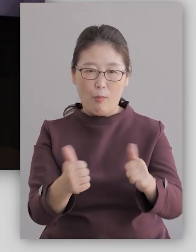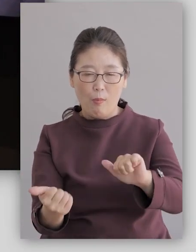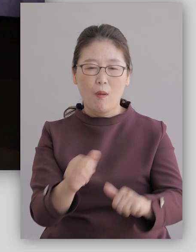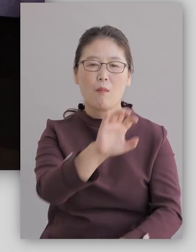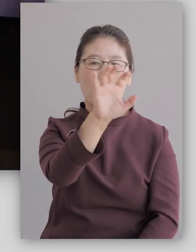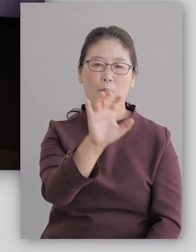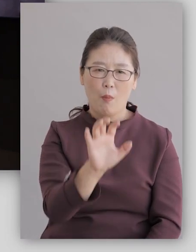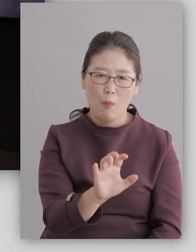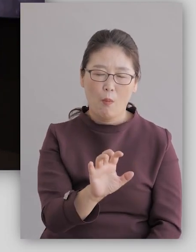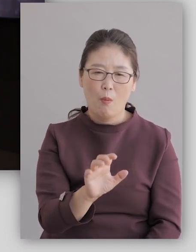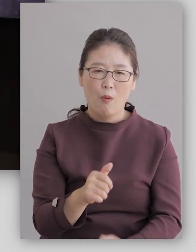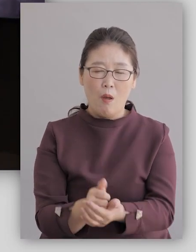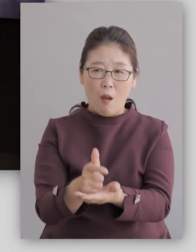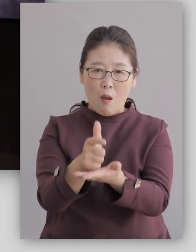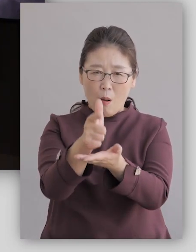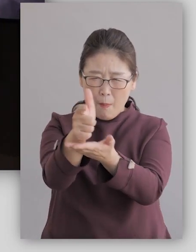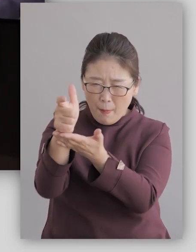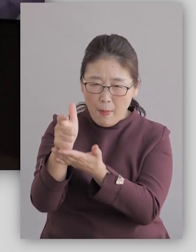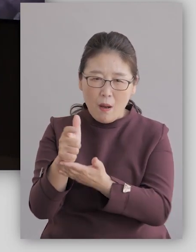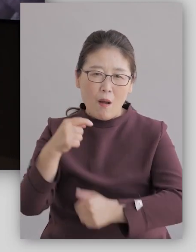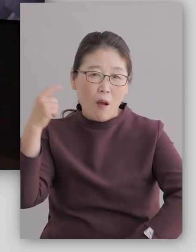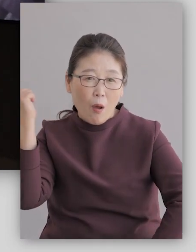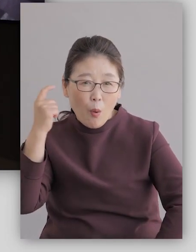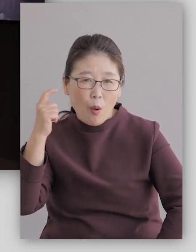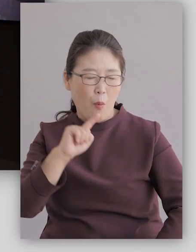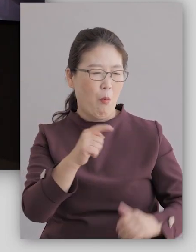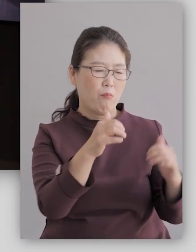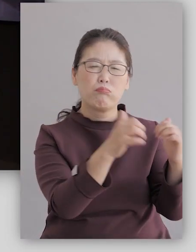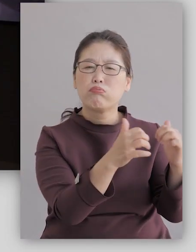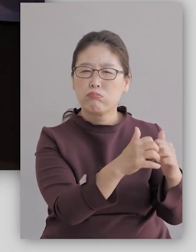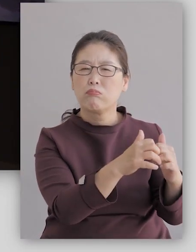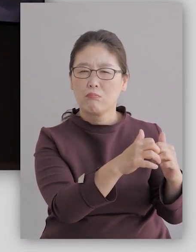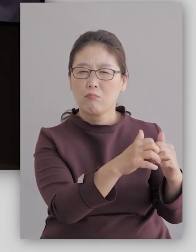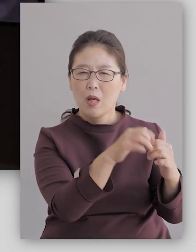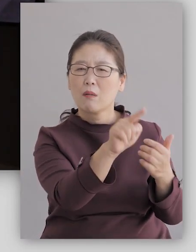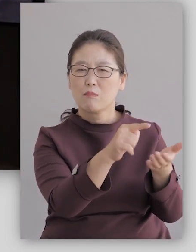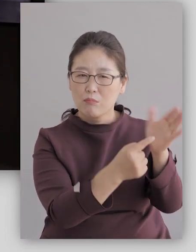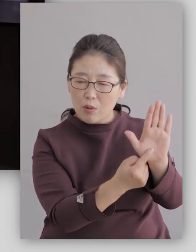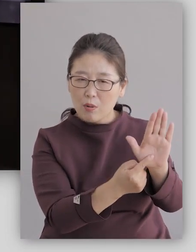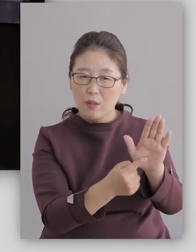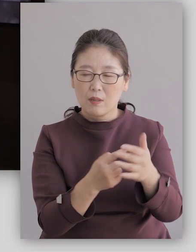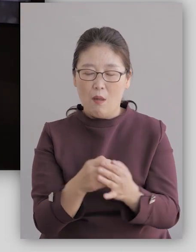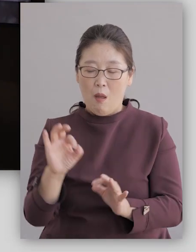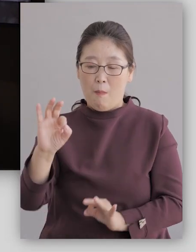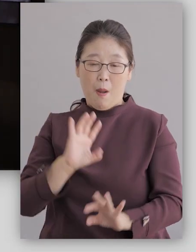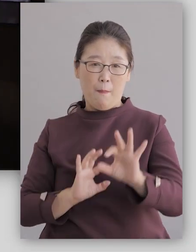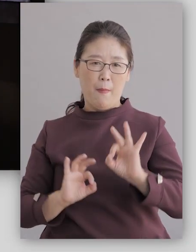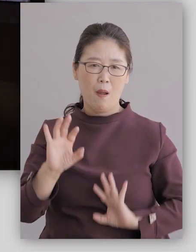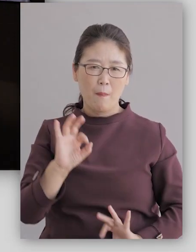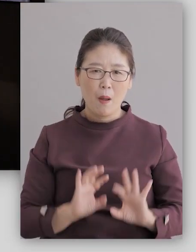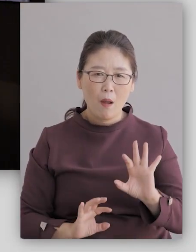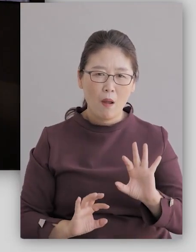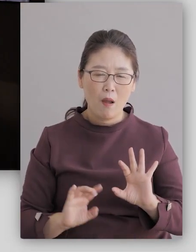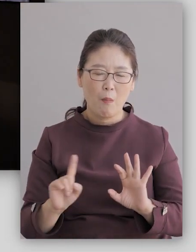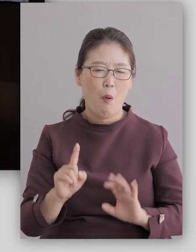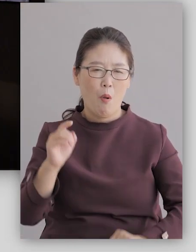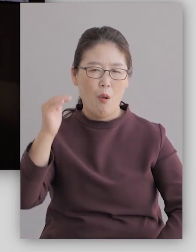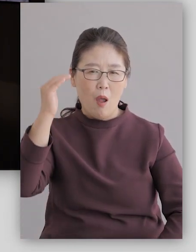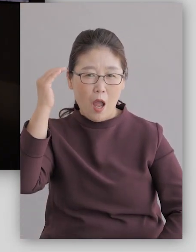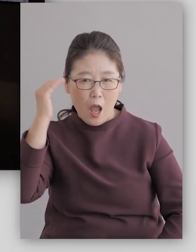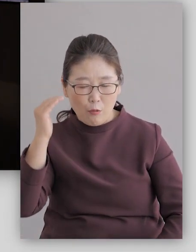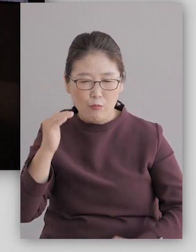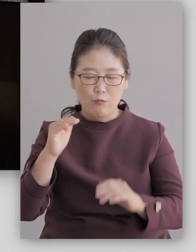됩니다. 총소리는 전쟁에 대한 온유이고요. 이 총알은 이런 식으로 해서 한국 사회에 지금